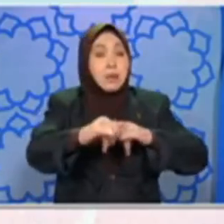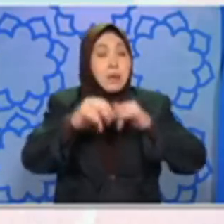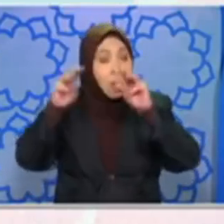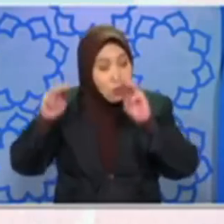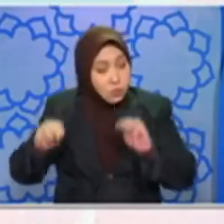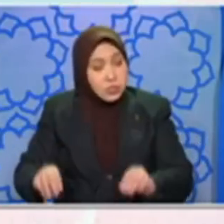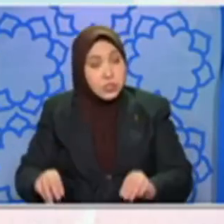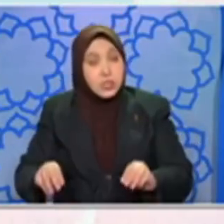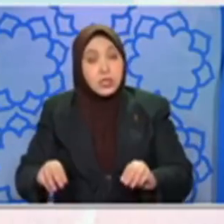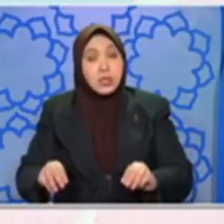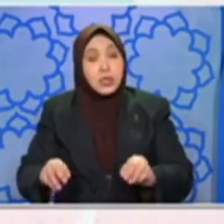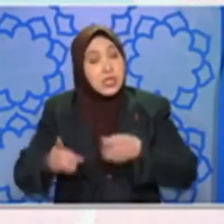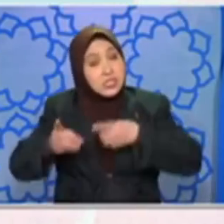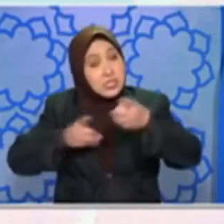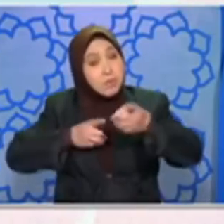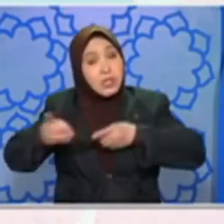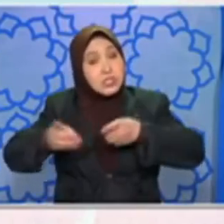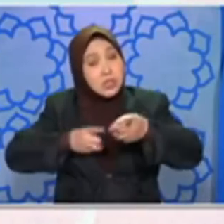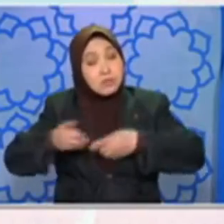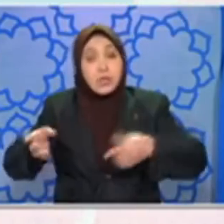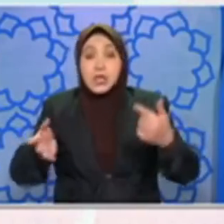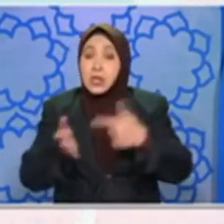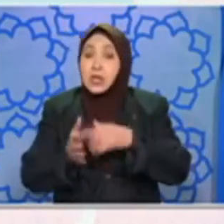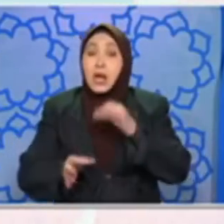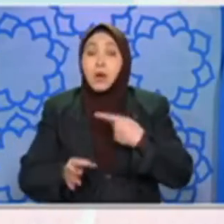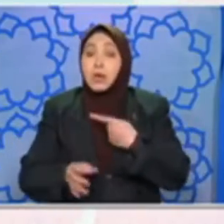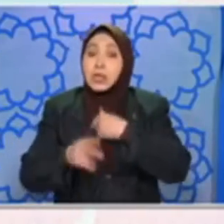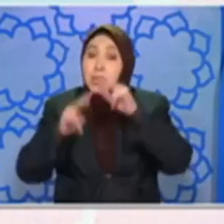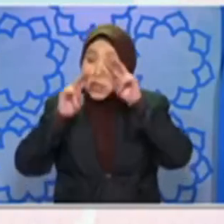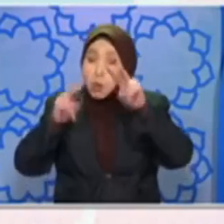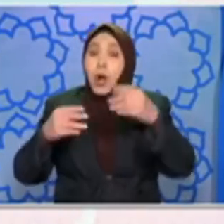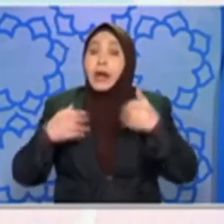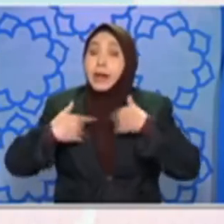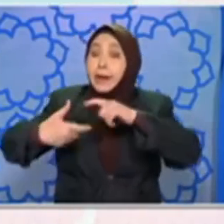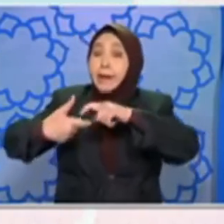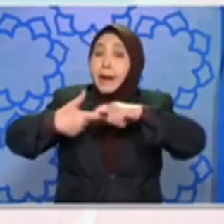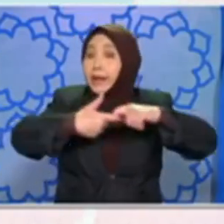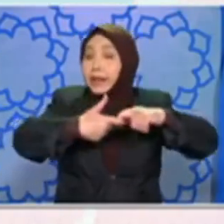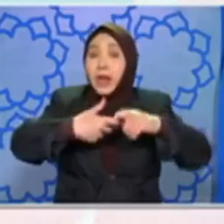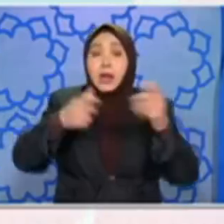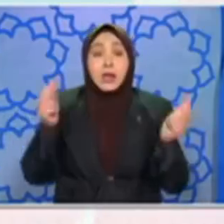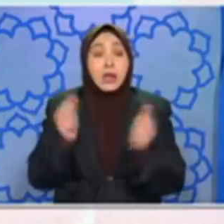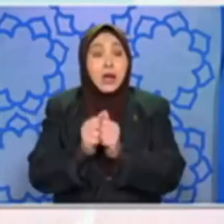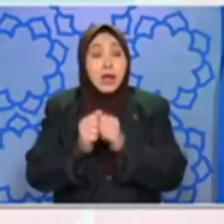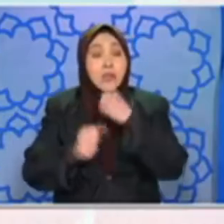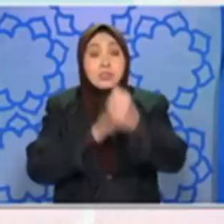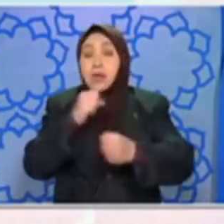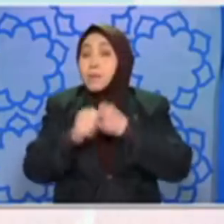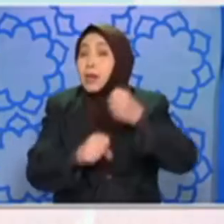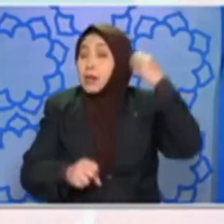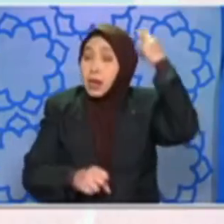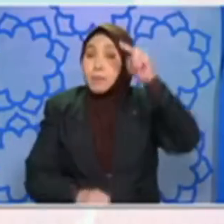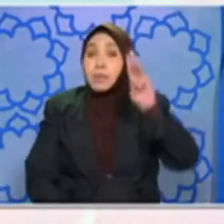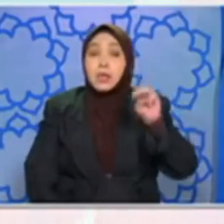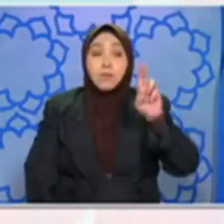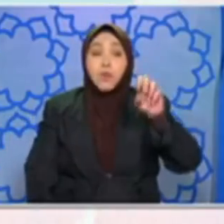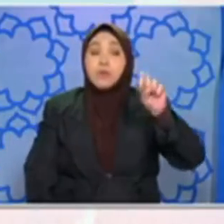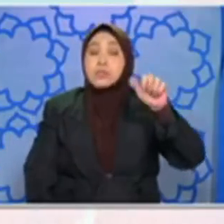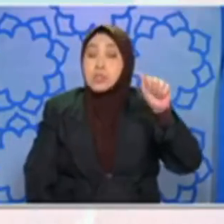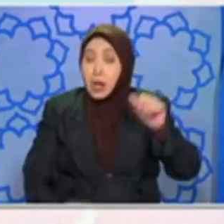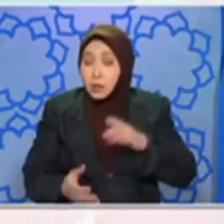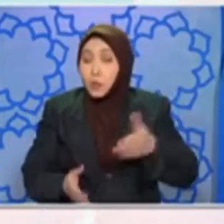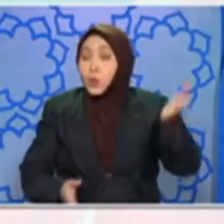manusia. Disiplin-disiplin inilah kalau kita lihat ia ada kaitan kalau zaman Nabi Musa Bani Israel itu dikaitkan